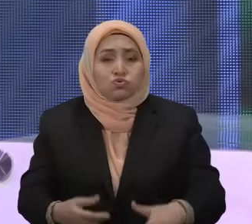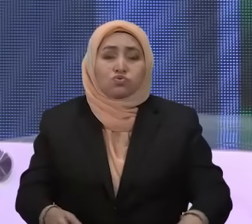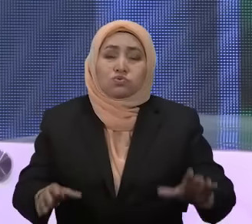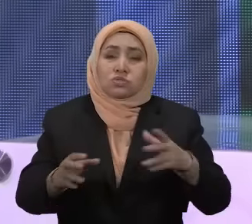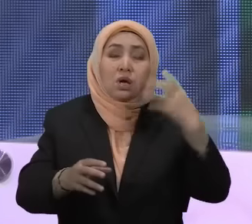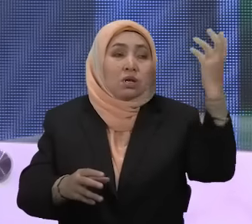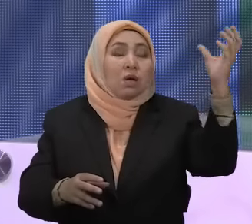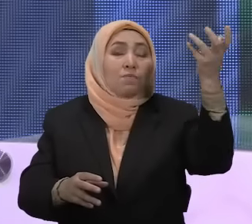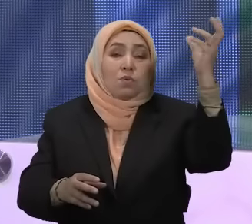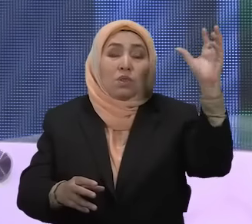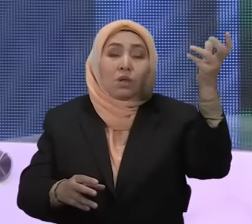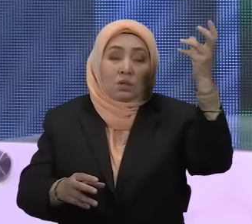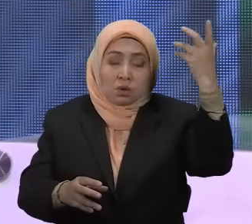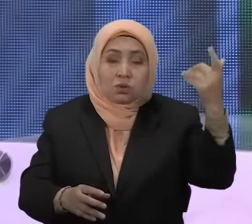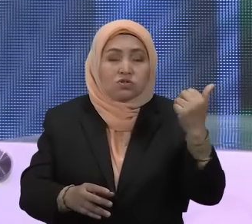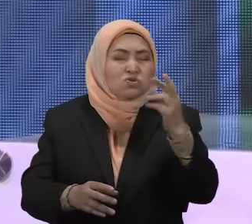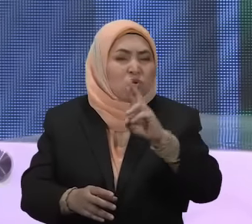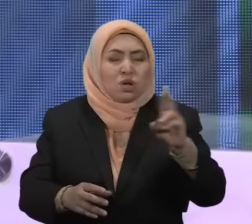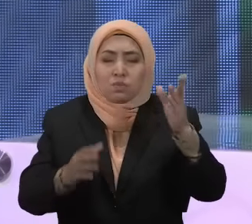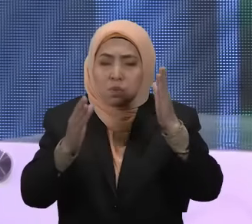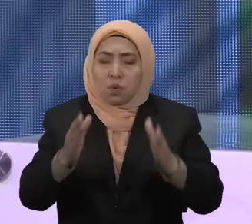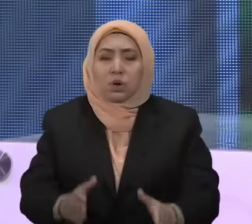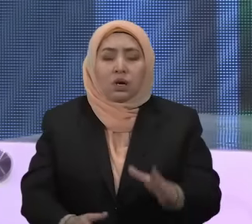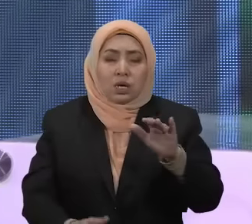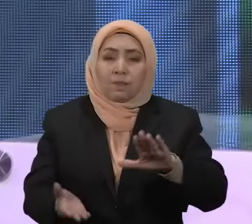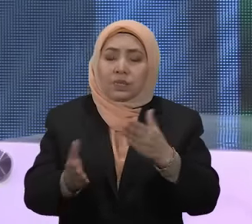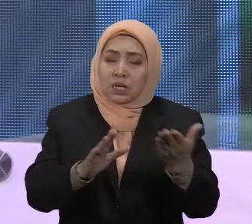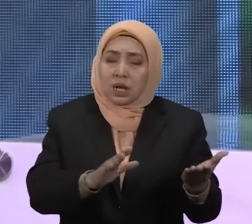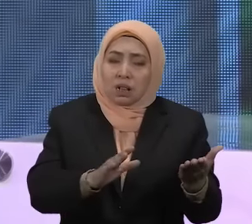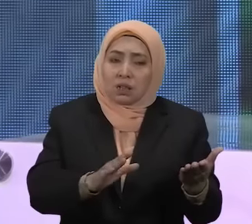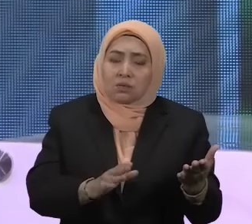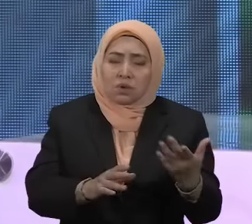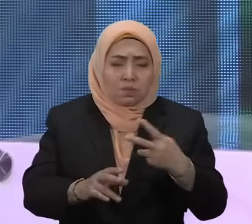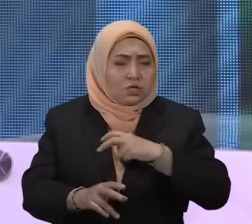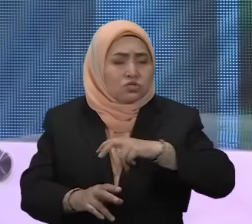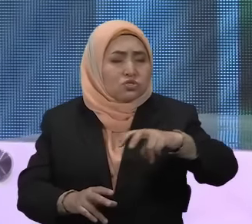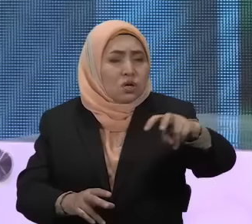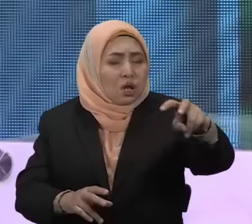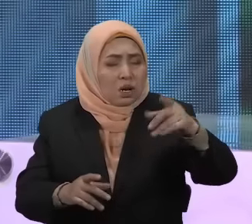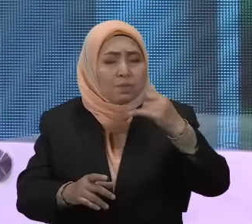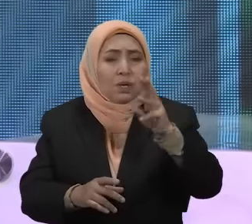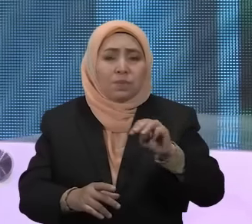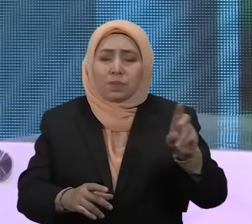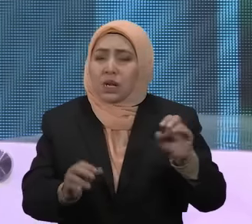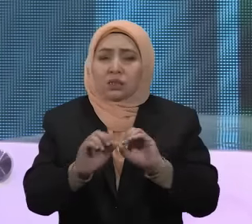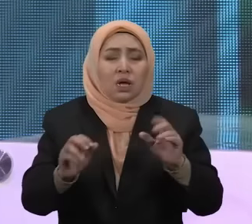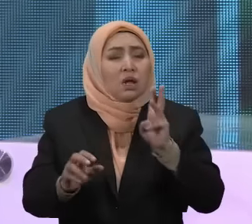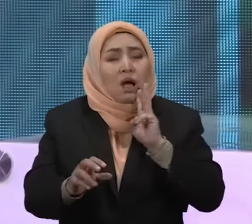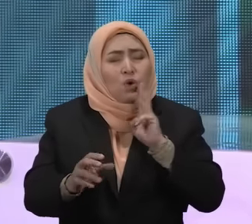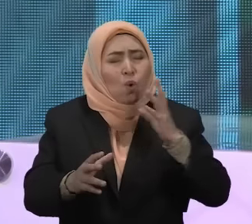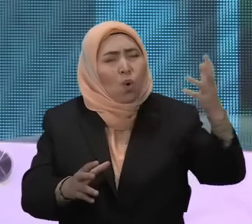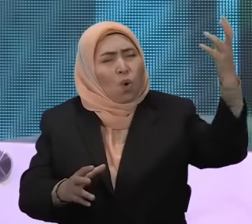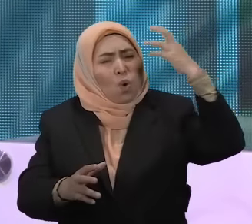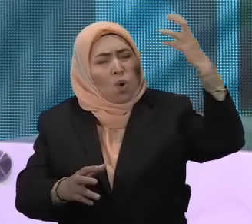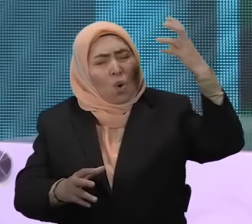menunggu ambulans saja untuk bawa, dan lebih 1,000 orang lah, Ustaz, ya, yang sana, yang meninggal di sana. Betul. Dalam perjalanan nak pergi ke Mina pasal tak ada air, ya, kan, pasal